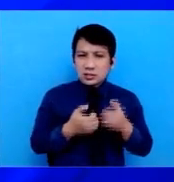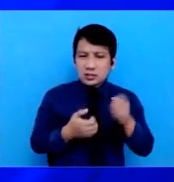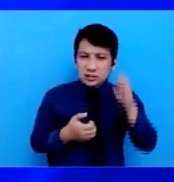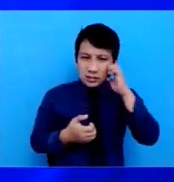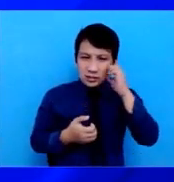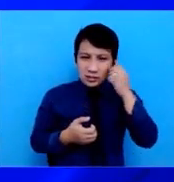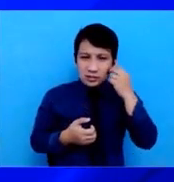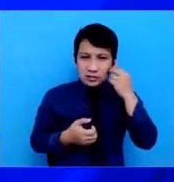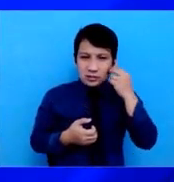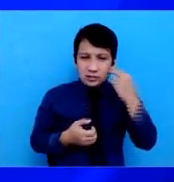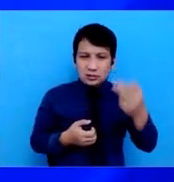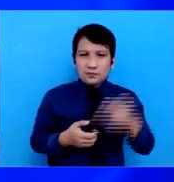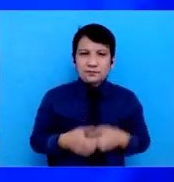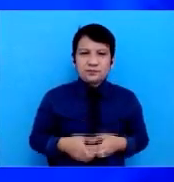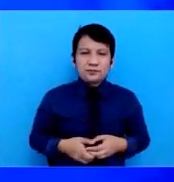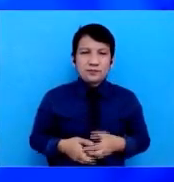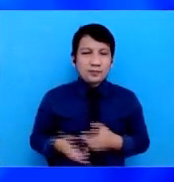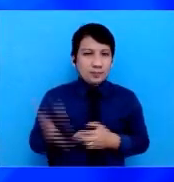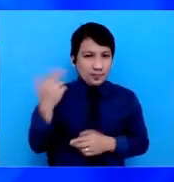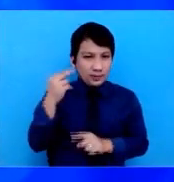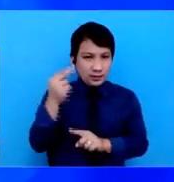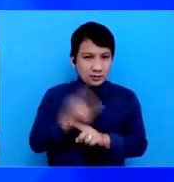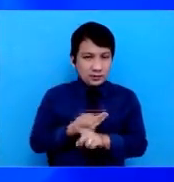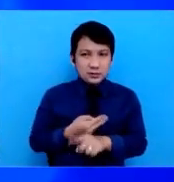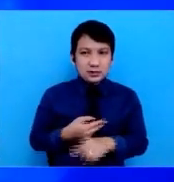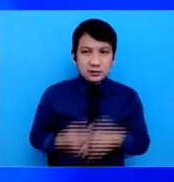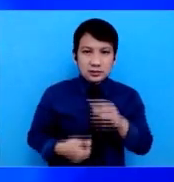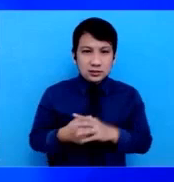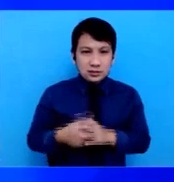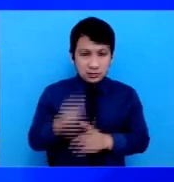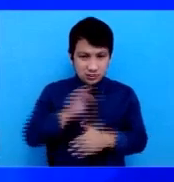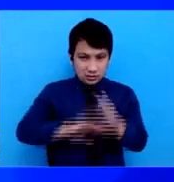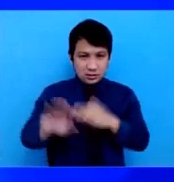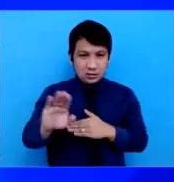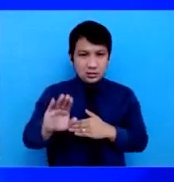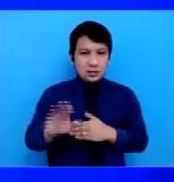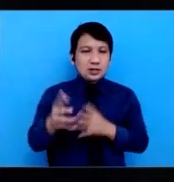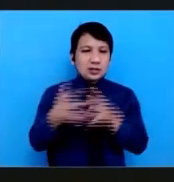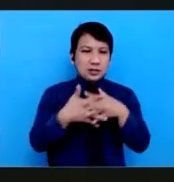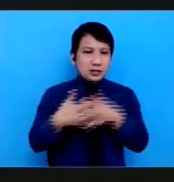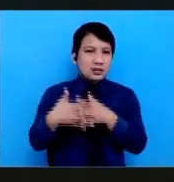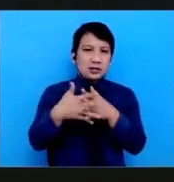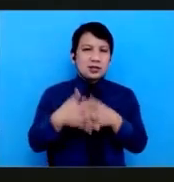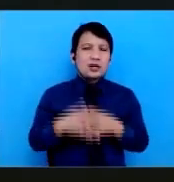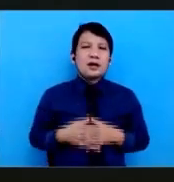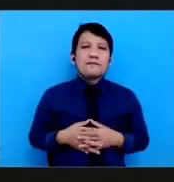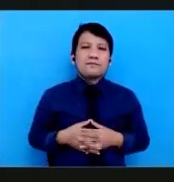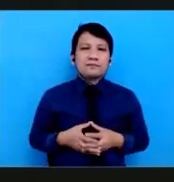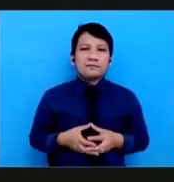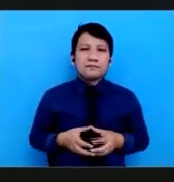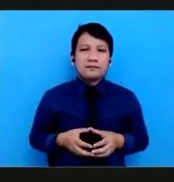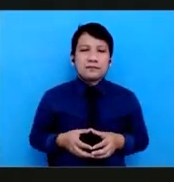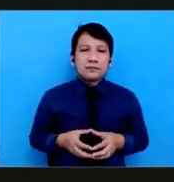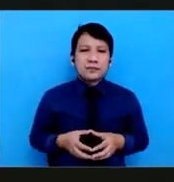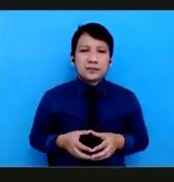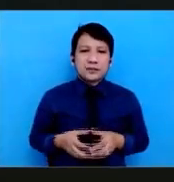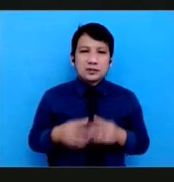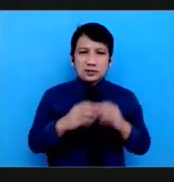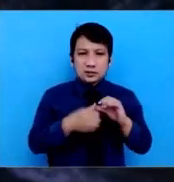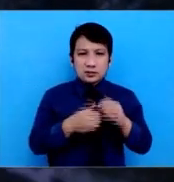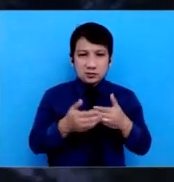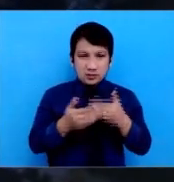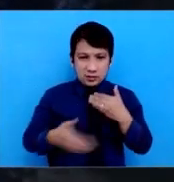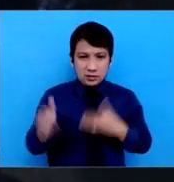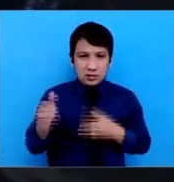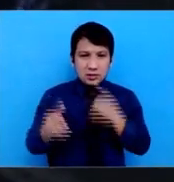Hoson just last November. Nanganak na pala si Elise sa Amerika. From relationships, move on naman